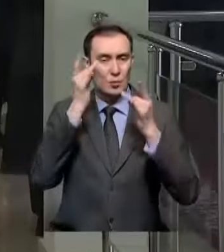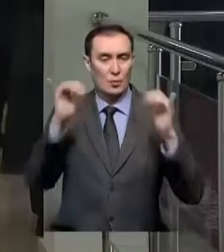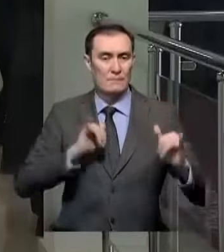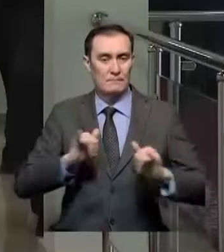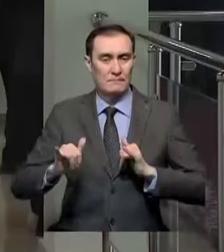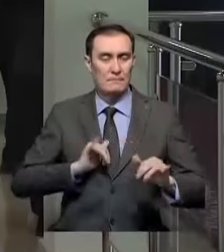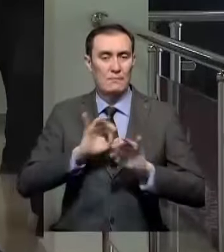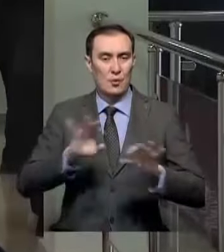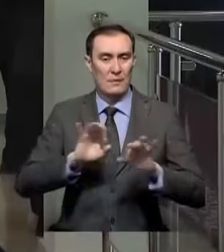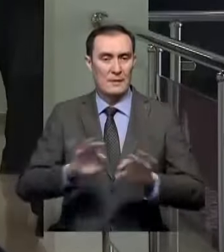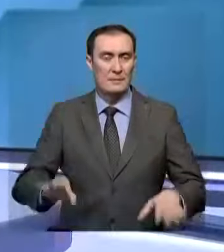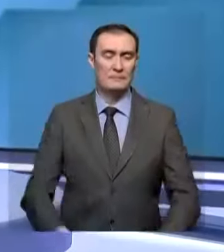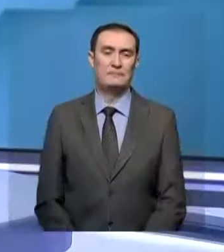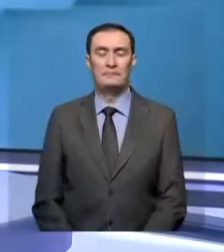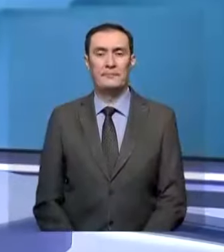проповеди.